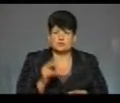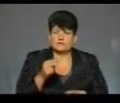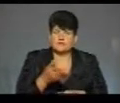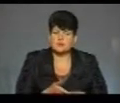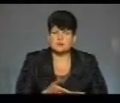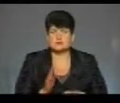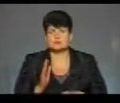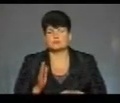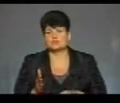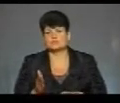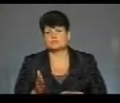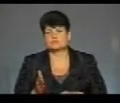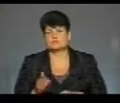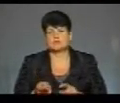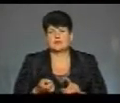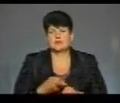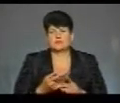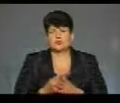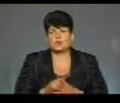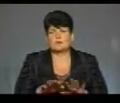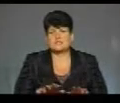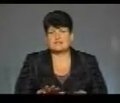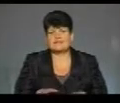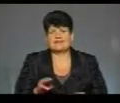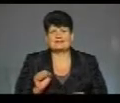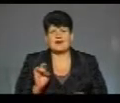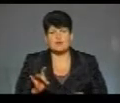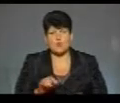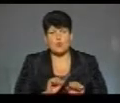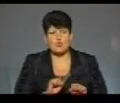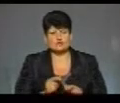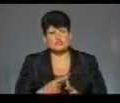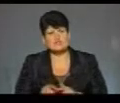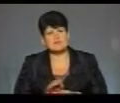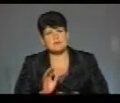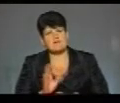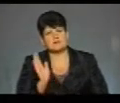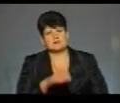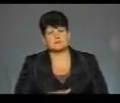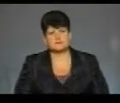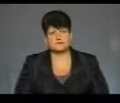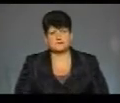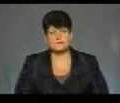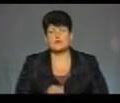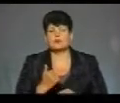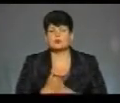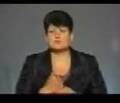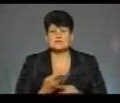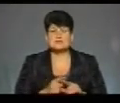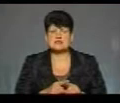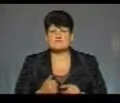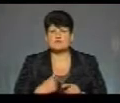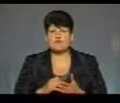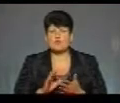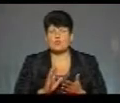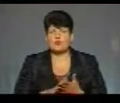навчання і будуть належати до місцевої тероборони, чи відправити далі? Ну, основний критерій – це військово-облікова